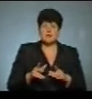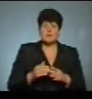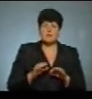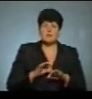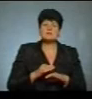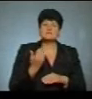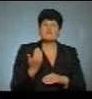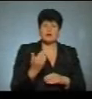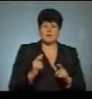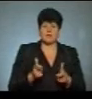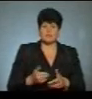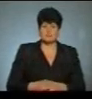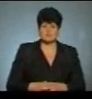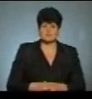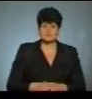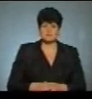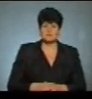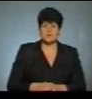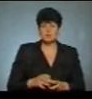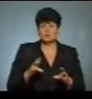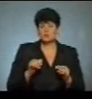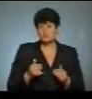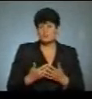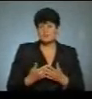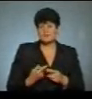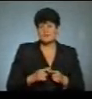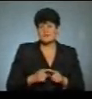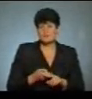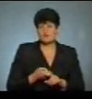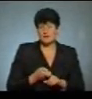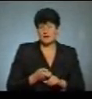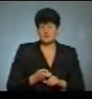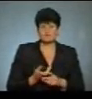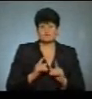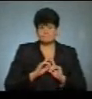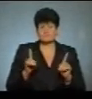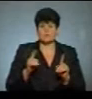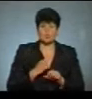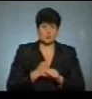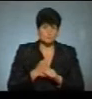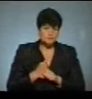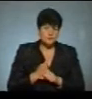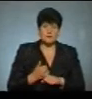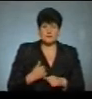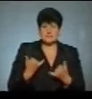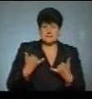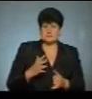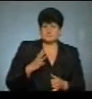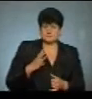карантин? Ну, напевно, це пов'язано з специфікою викладацької діяльності, і ми зараз